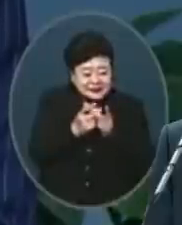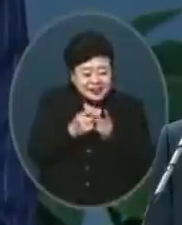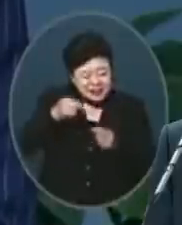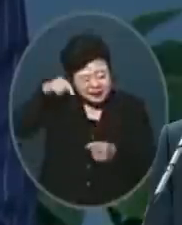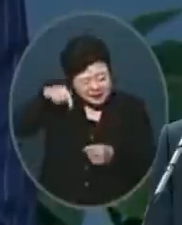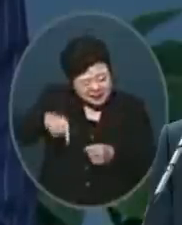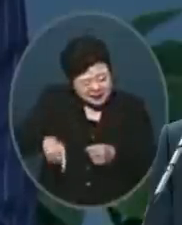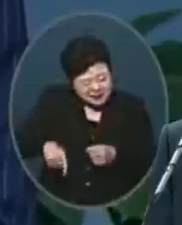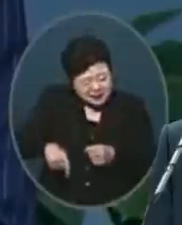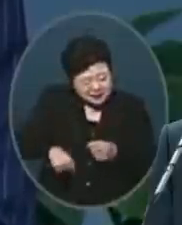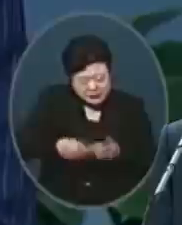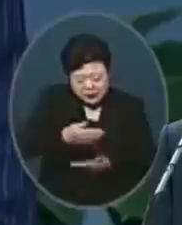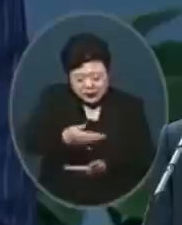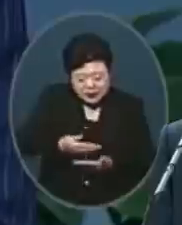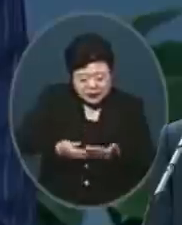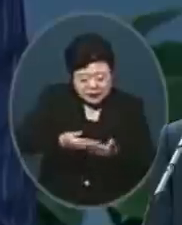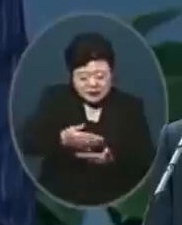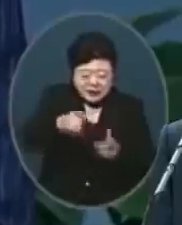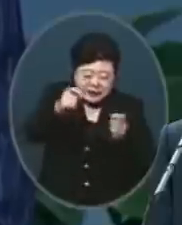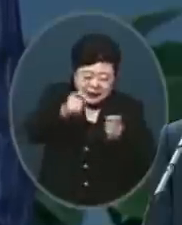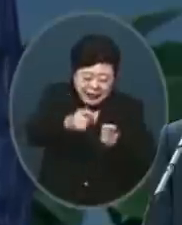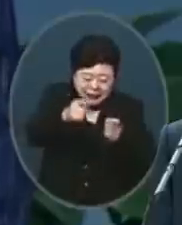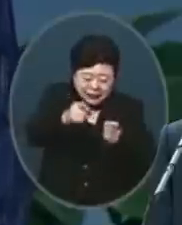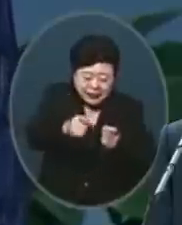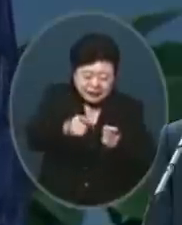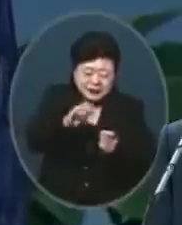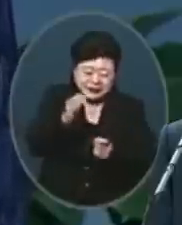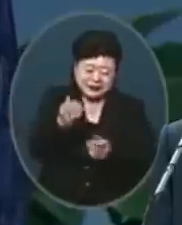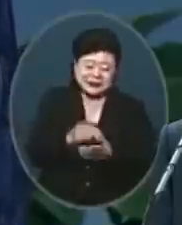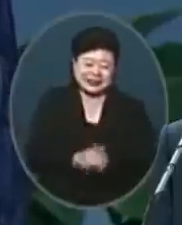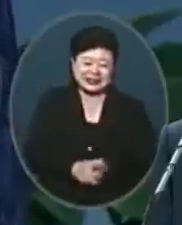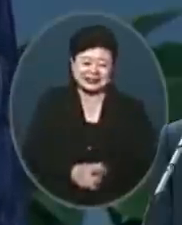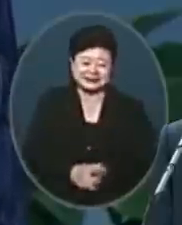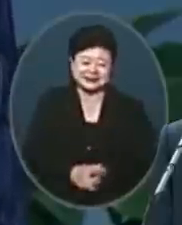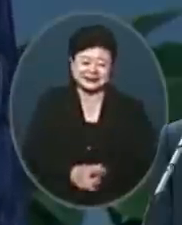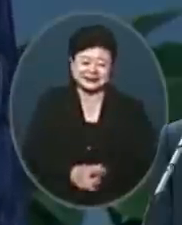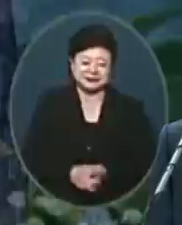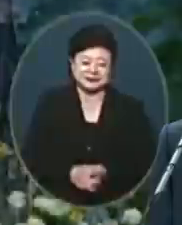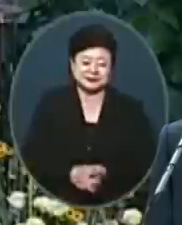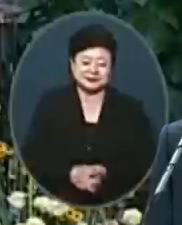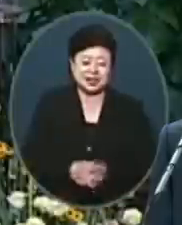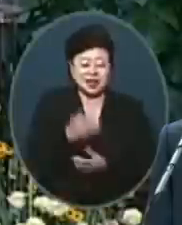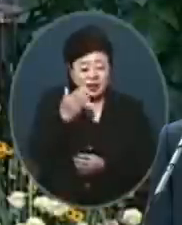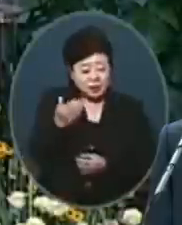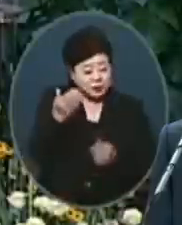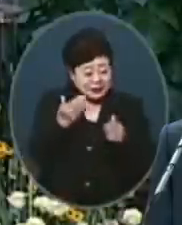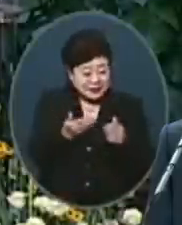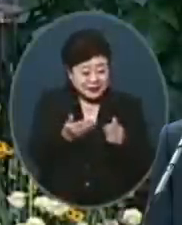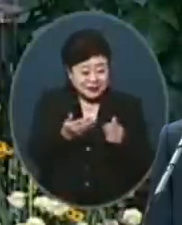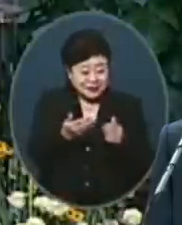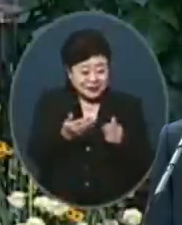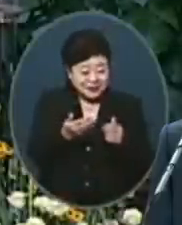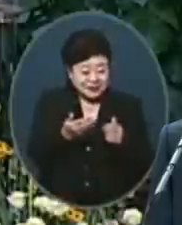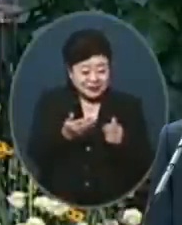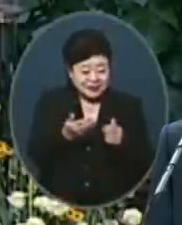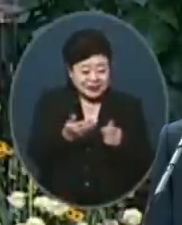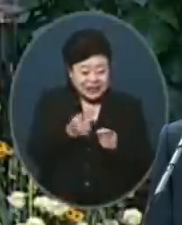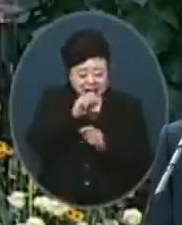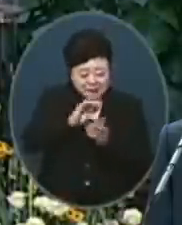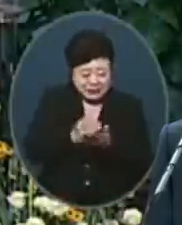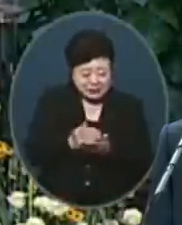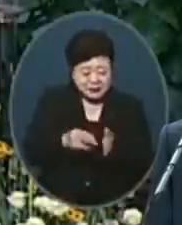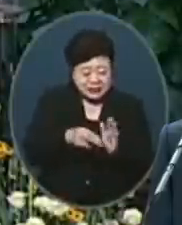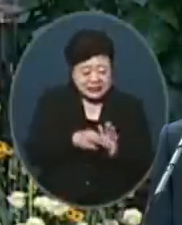깊이 사귀고 가까운 하나님이 되어야 되는 것입니다. 그래서 여러분께서 이 성경을